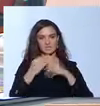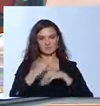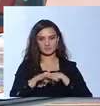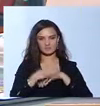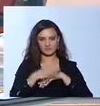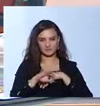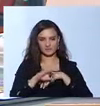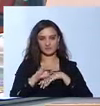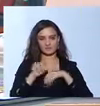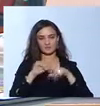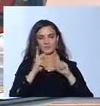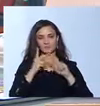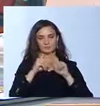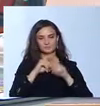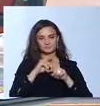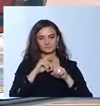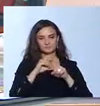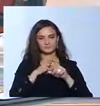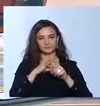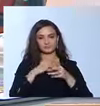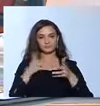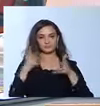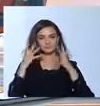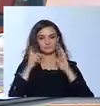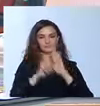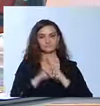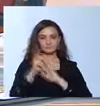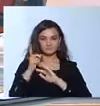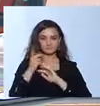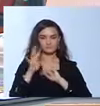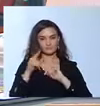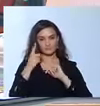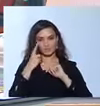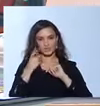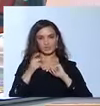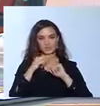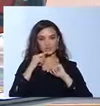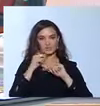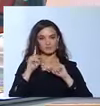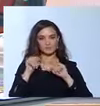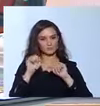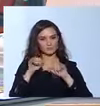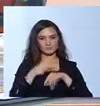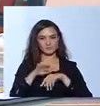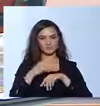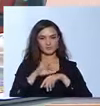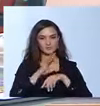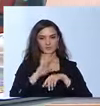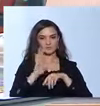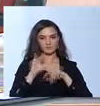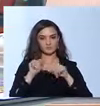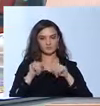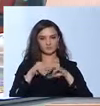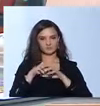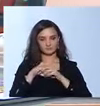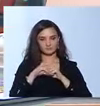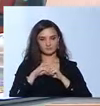ცვივა და მეორე გაჭაღარავება რომ დაიწყო, არის თუ არა მინიშნება იმაზე, რომ აღარ გაცვიდება თმა?